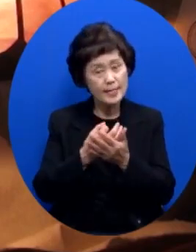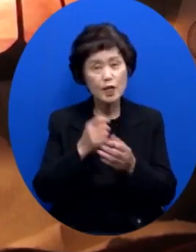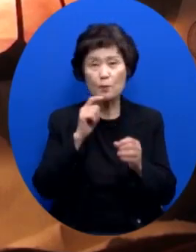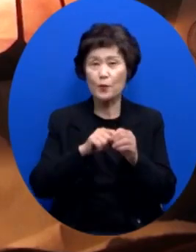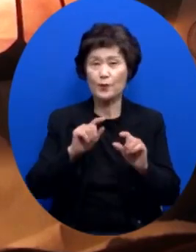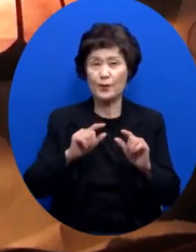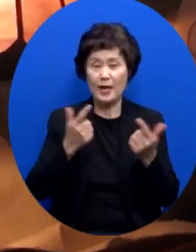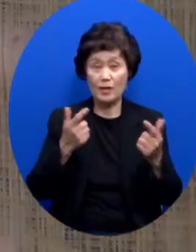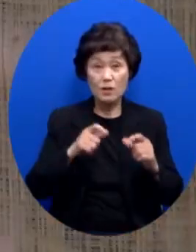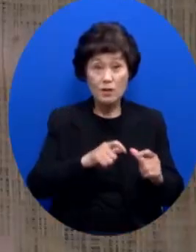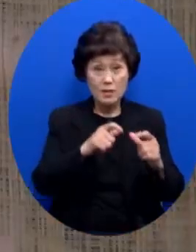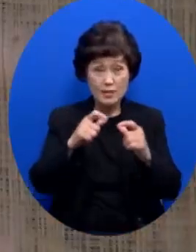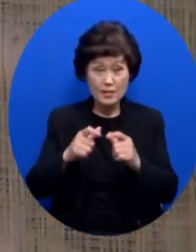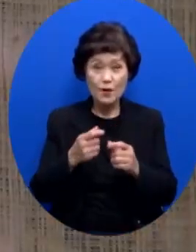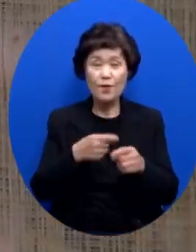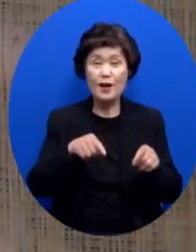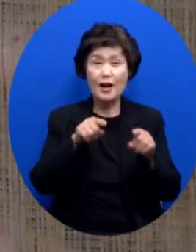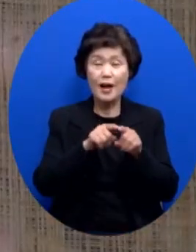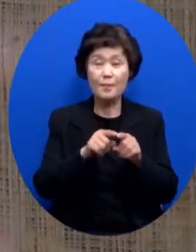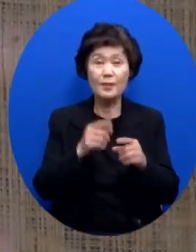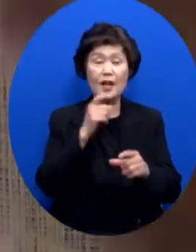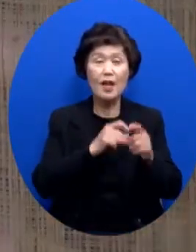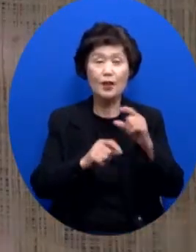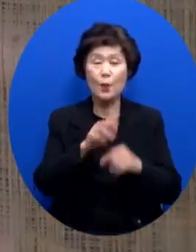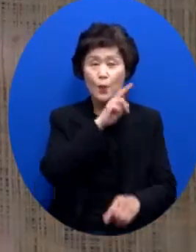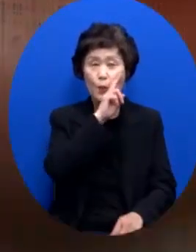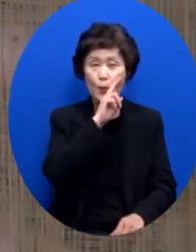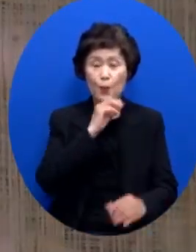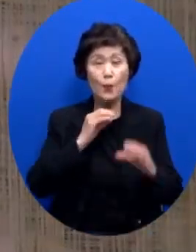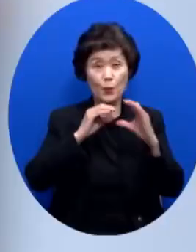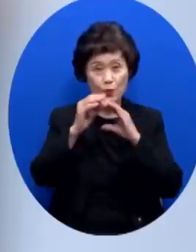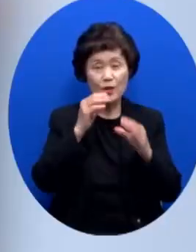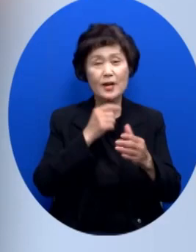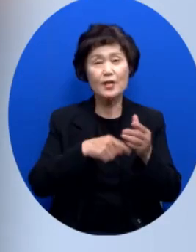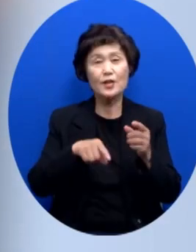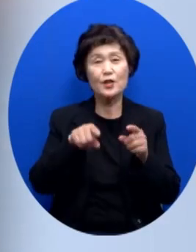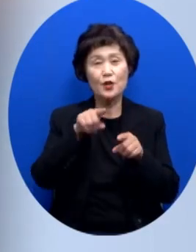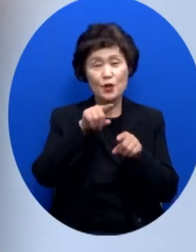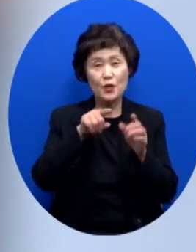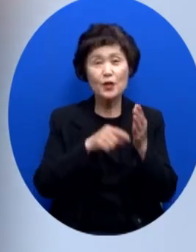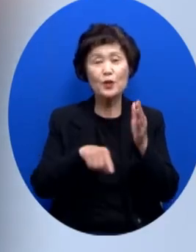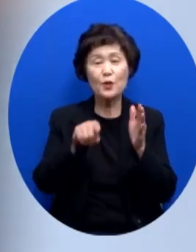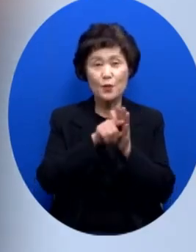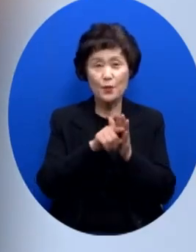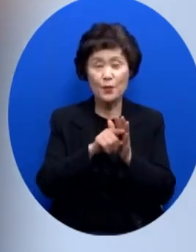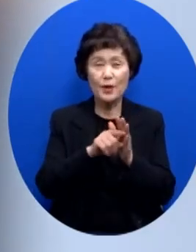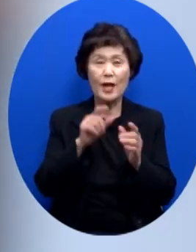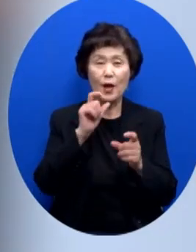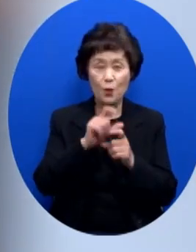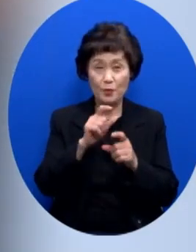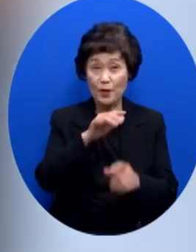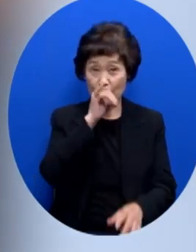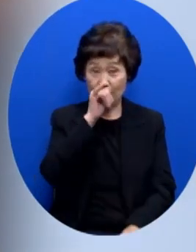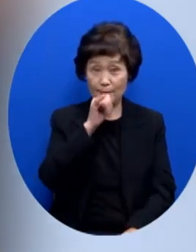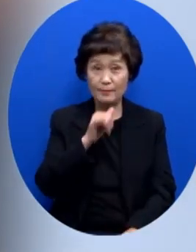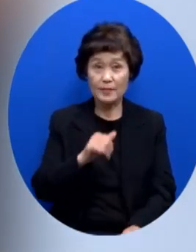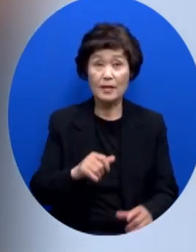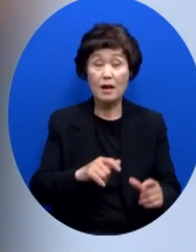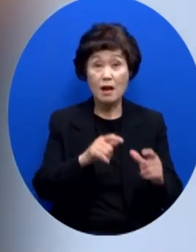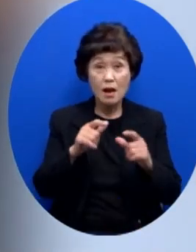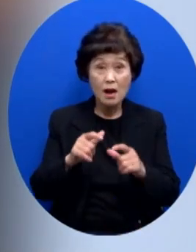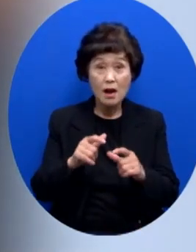오로지 지역사회와 더 원활히 소통하기 위해 고민하고 있습니다. 카페는 고덕동 상권을 대상으로